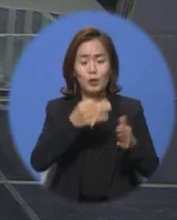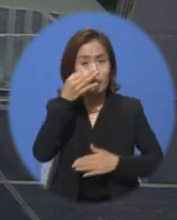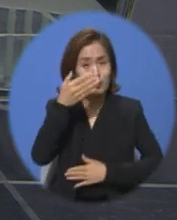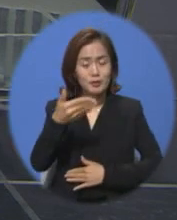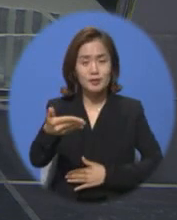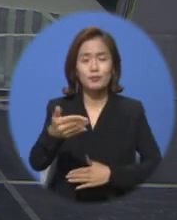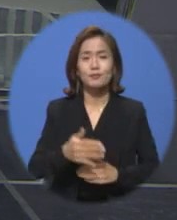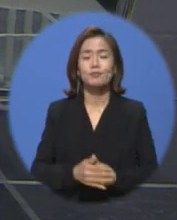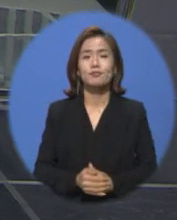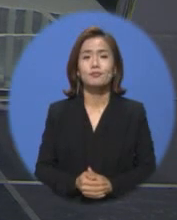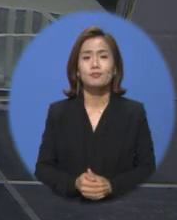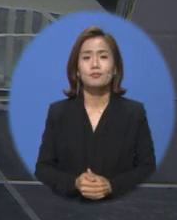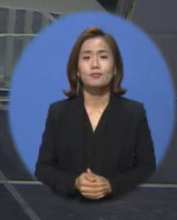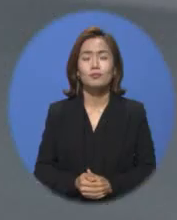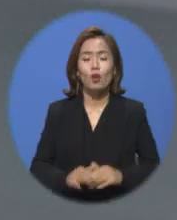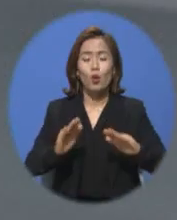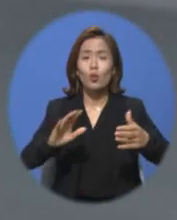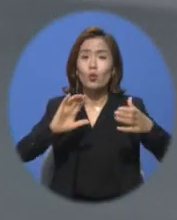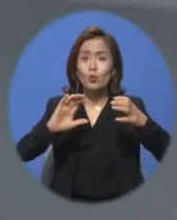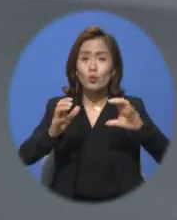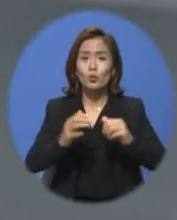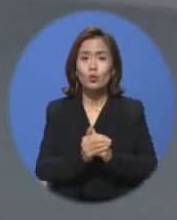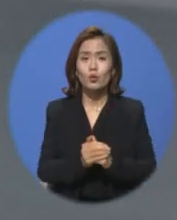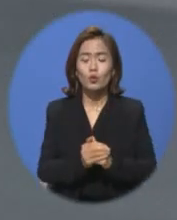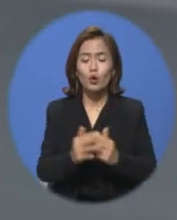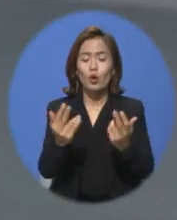토론회직후에방영될예정입니다.오늘토론회는